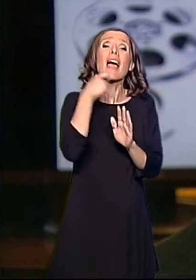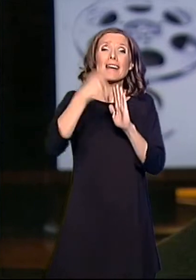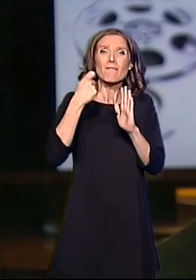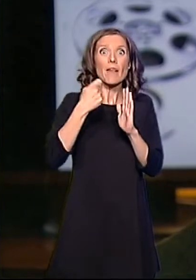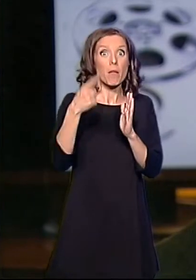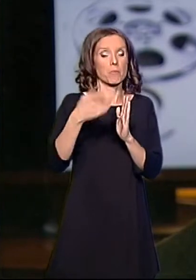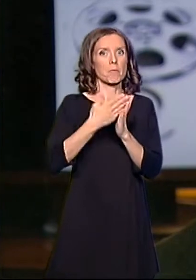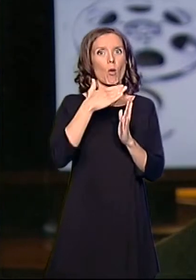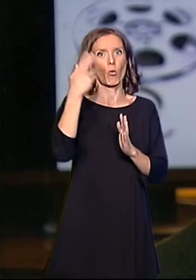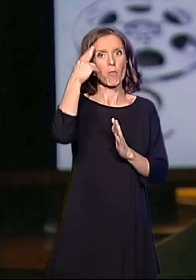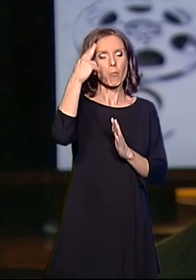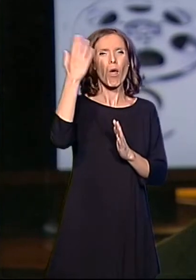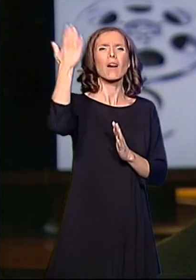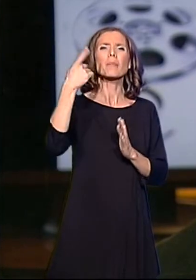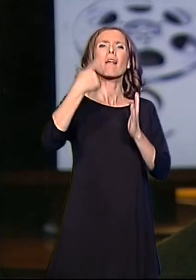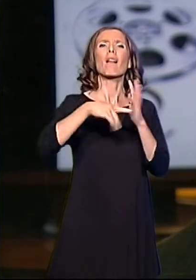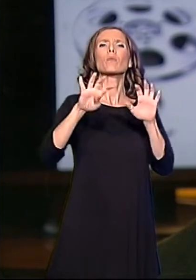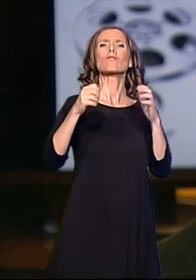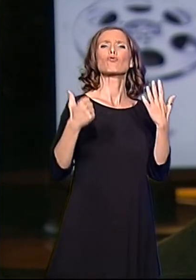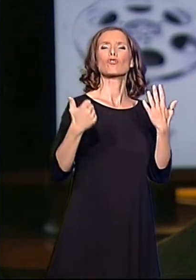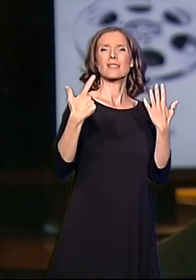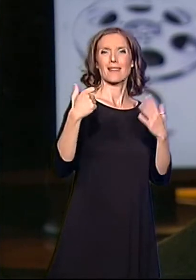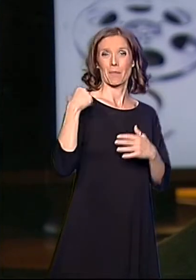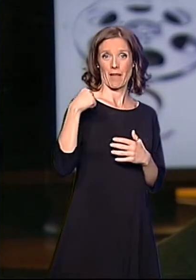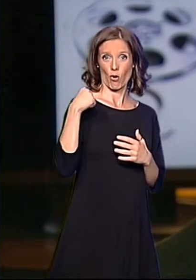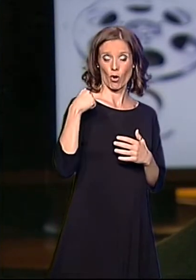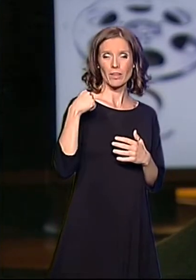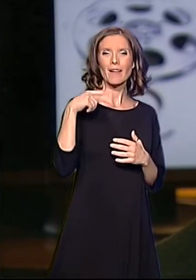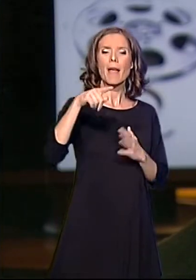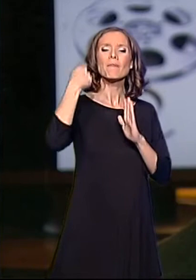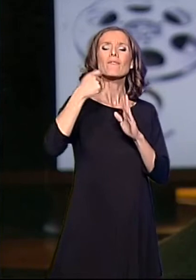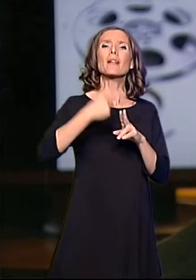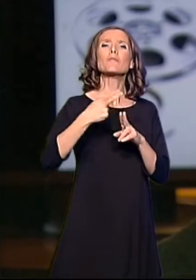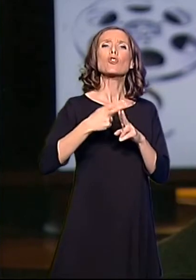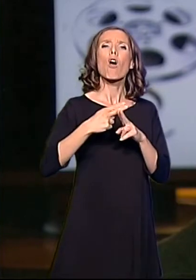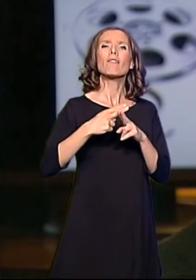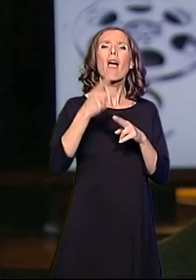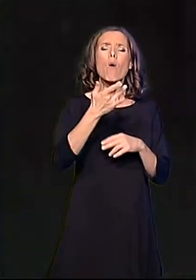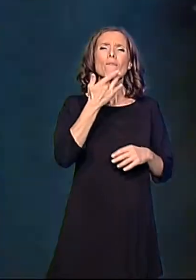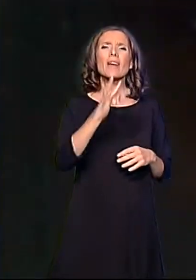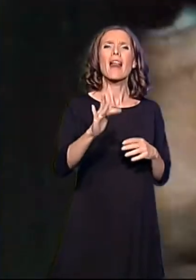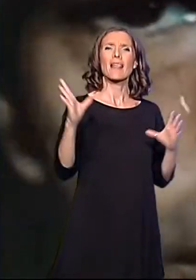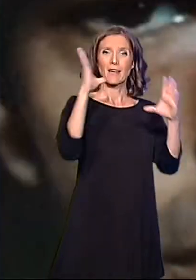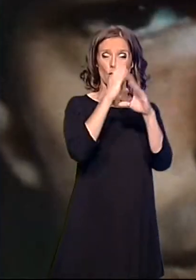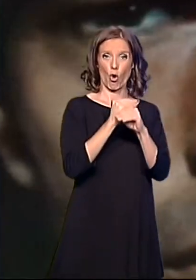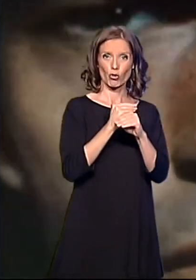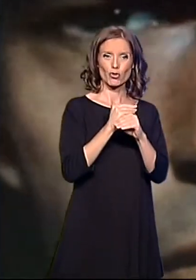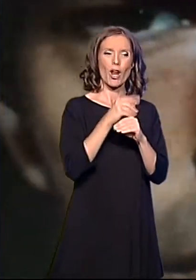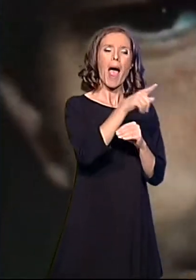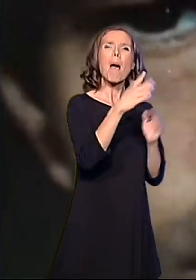iz 1967. Filma Normana Jewisona koji se zove U vrelini noći.